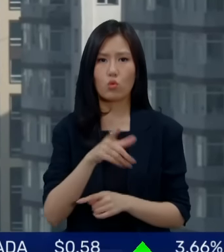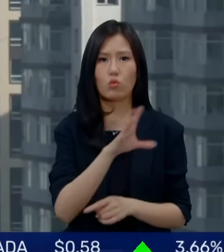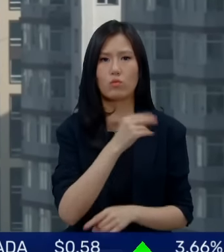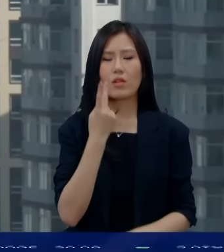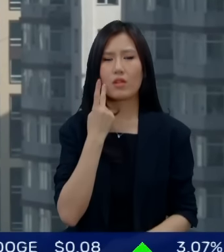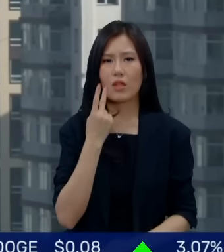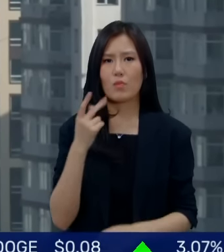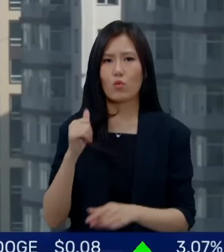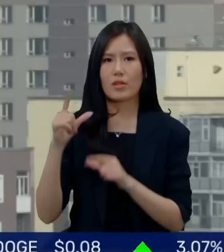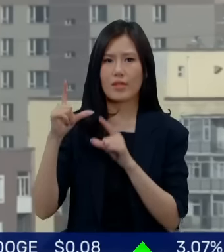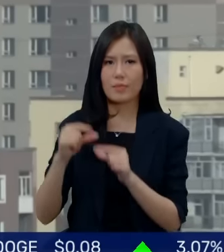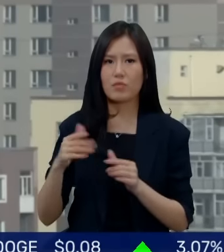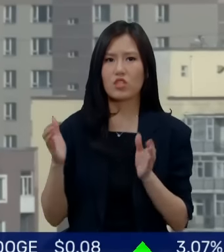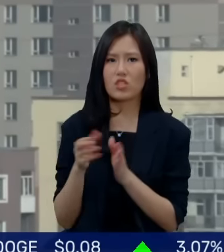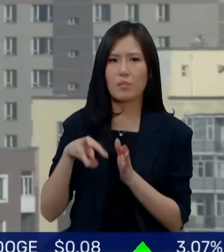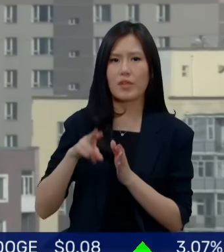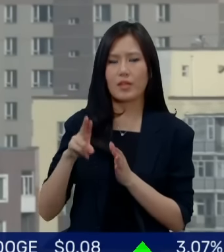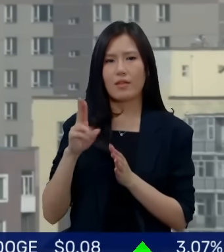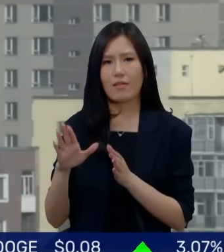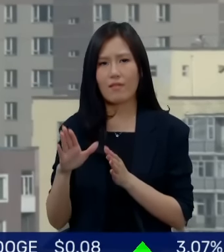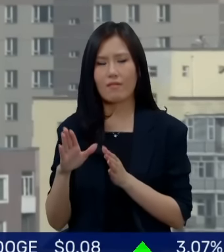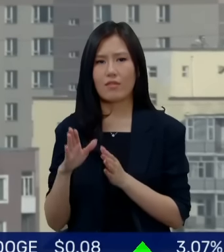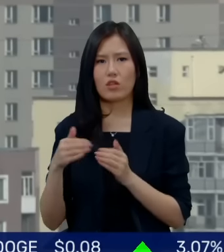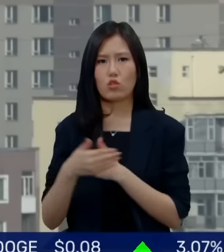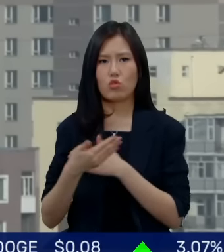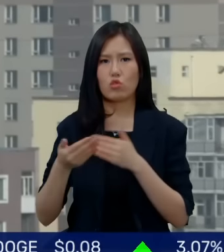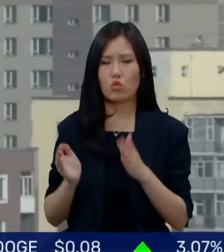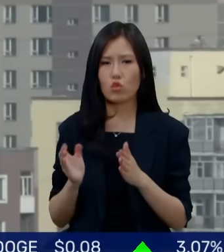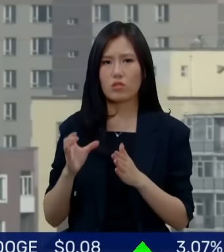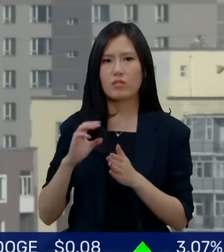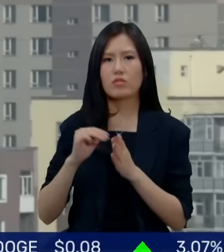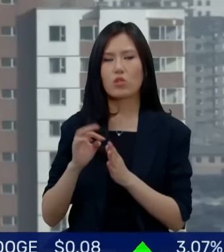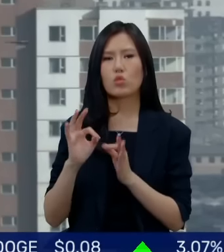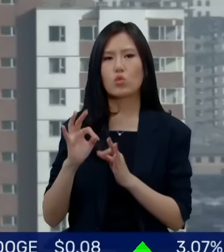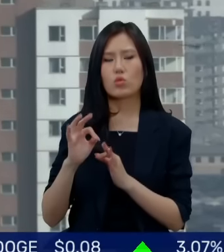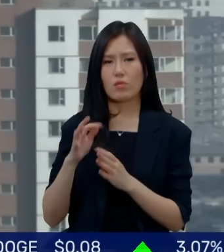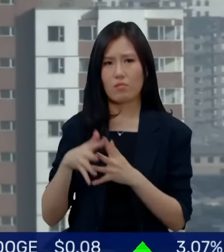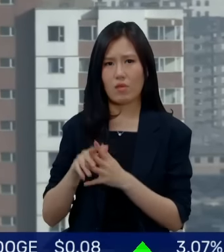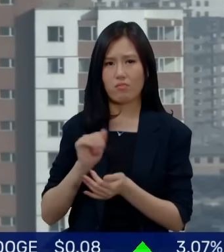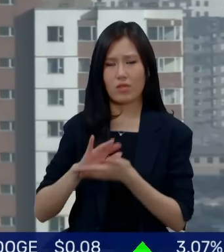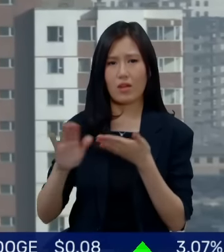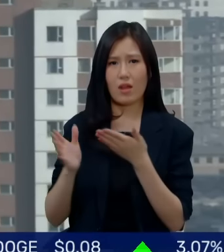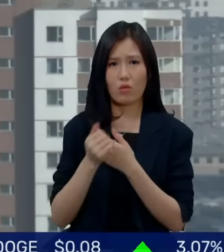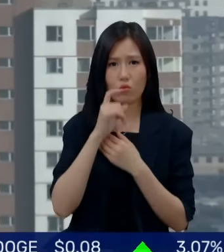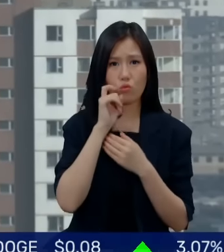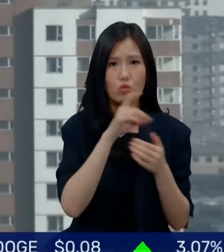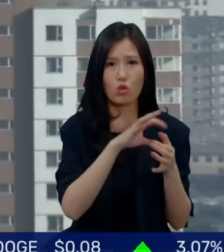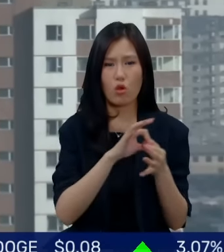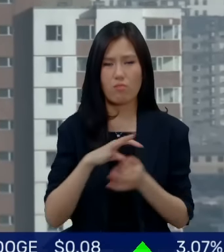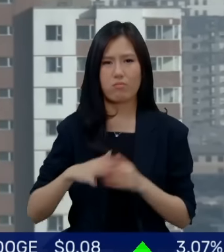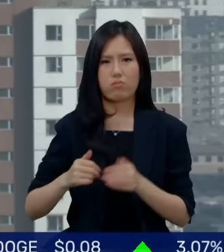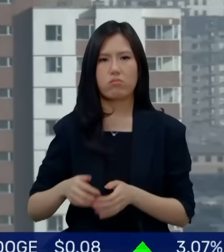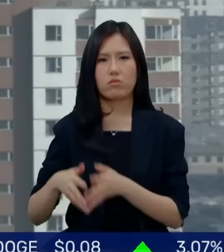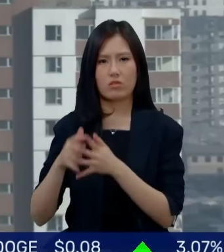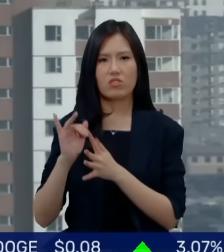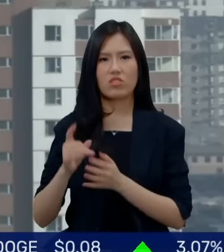хямд үнэтэй жижиг метр квадратын төлөвлөлттэй стандарт зэрэглэлийн орон сууцнуудыг худалдан авах болсонтой холбоотой гэлээ.